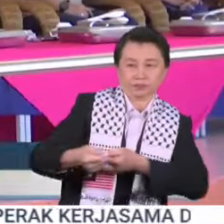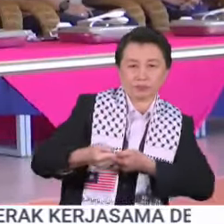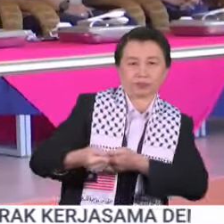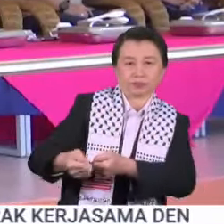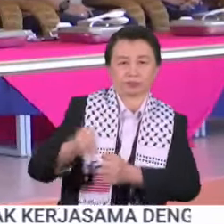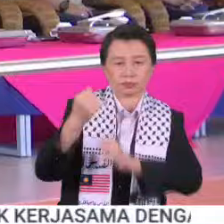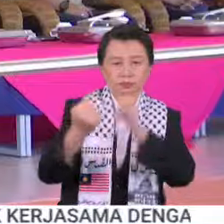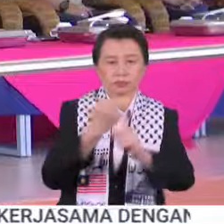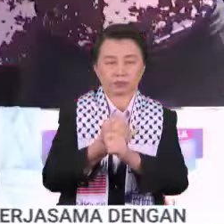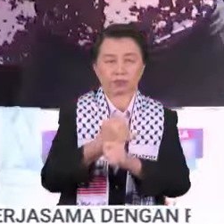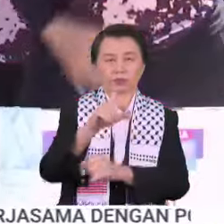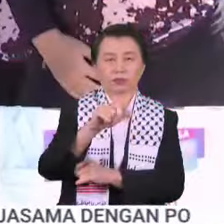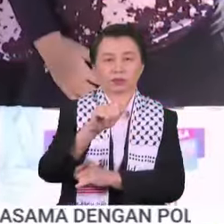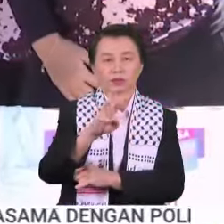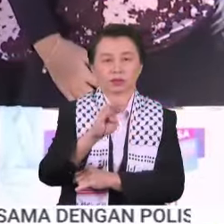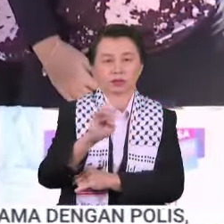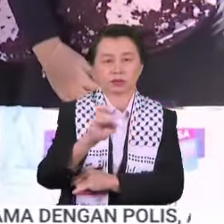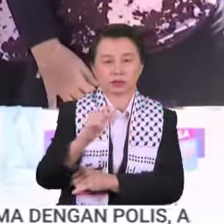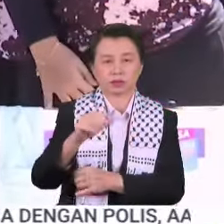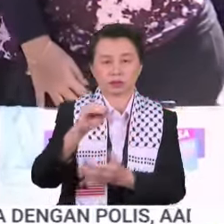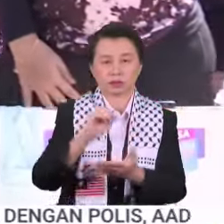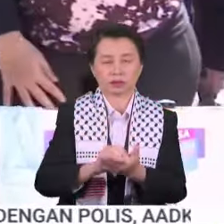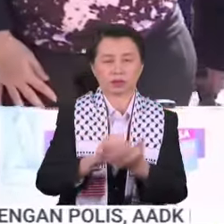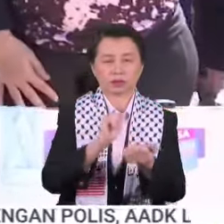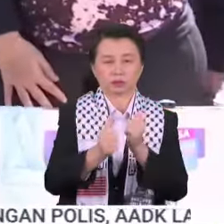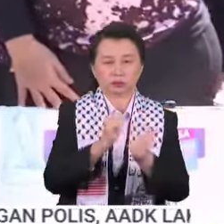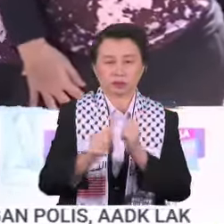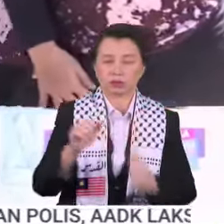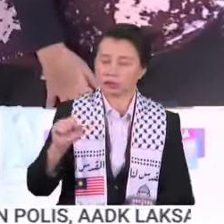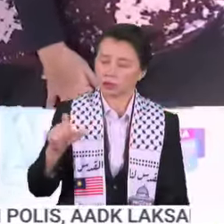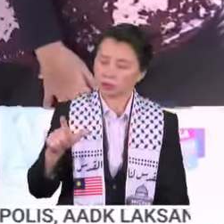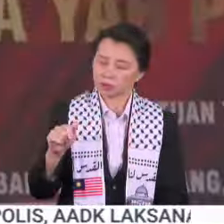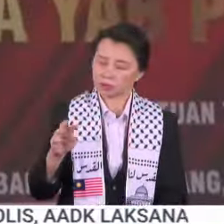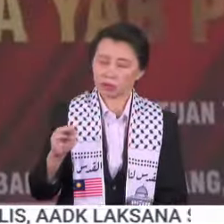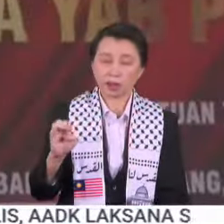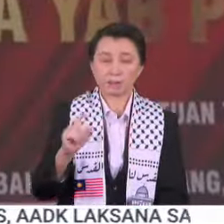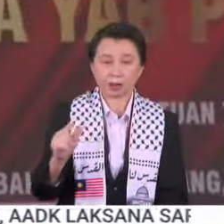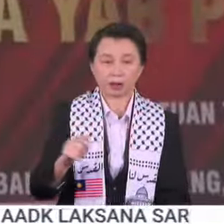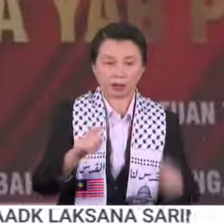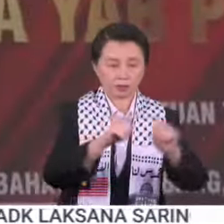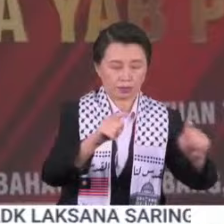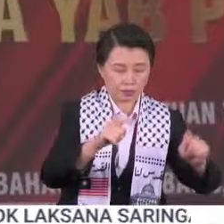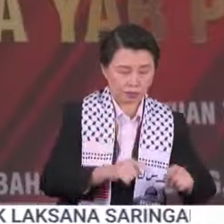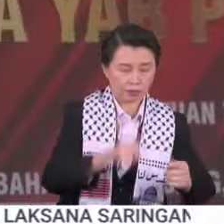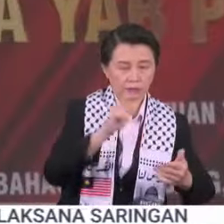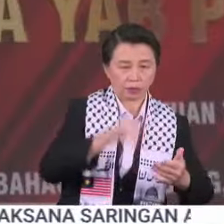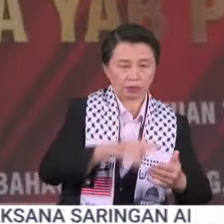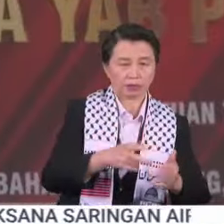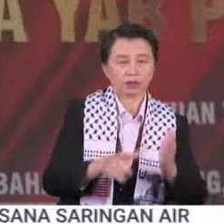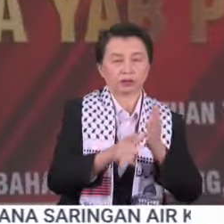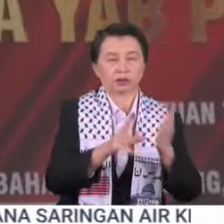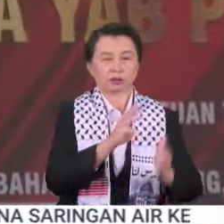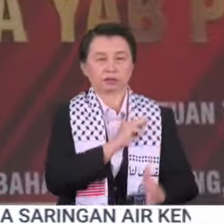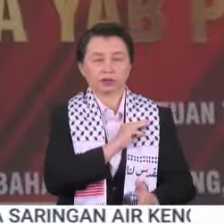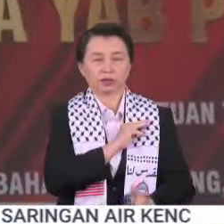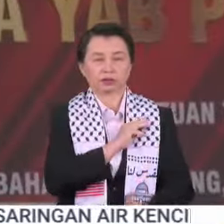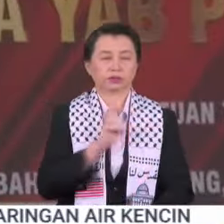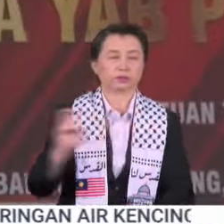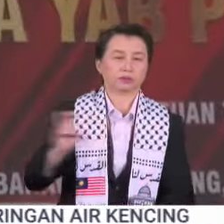antarabangsa terbuka Limbang di Kompleks Sukan Limbang. Teks ucapan beliau dibacakan oleh Timbalan Menteri Pengangkutan Dato'